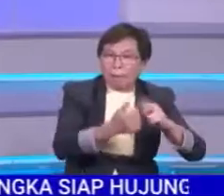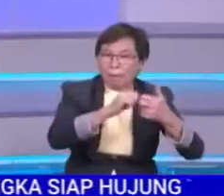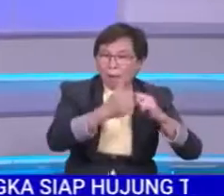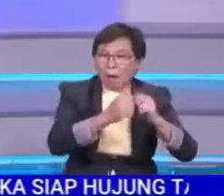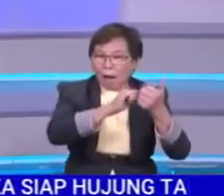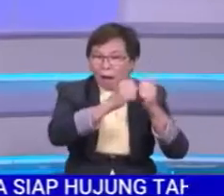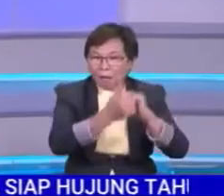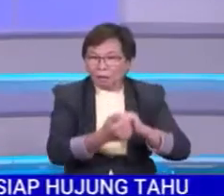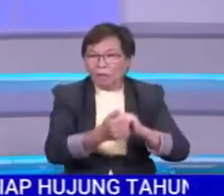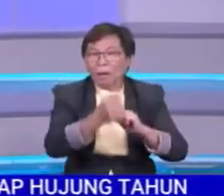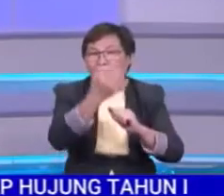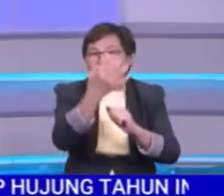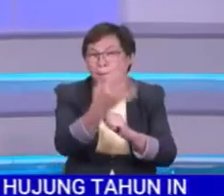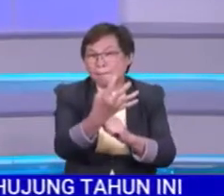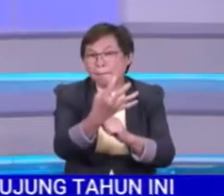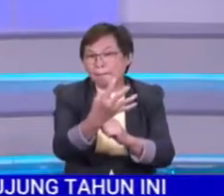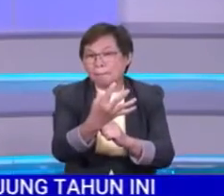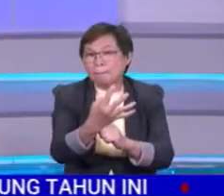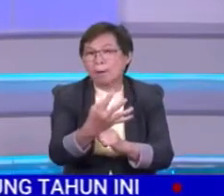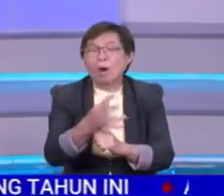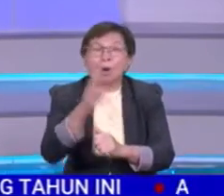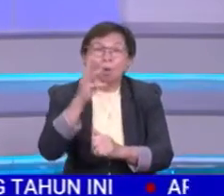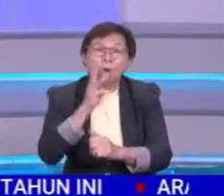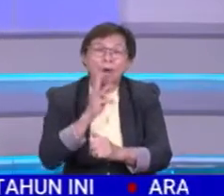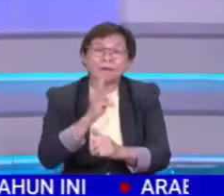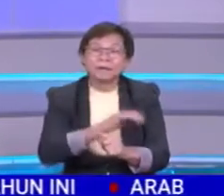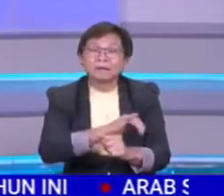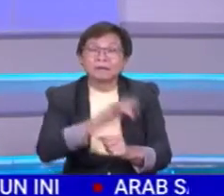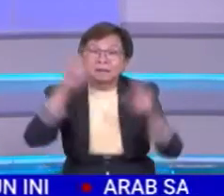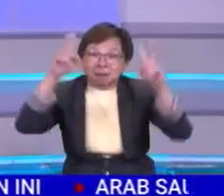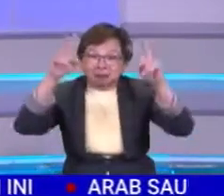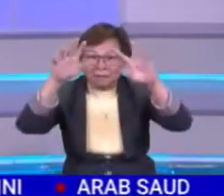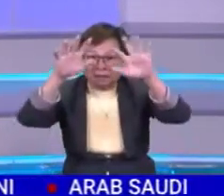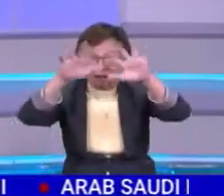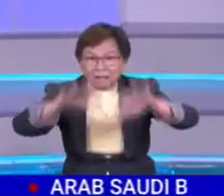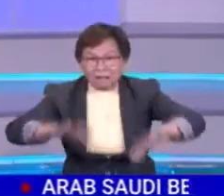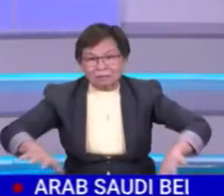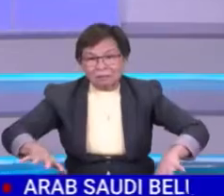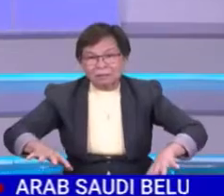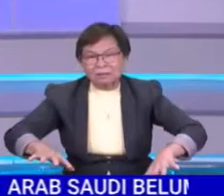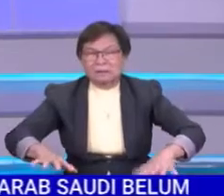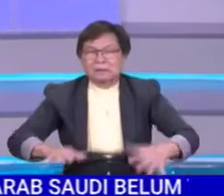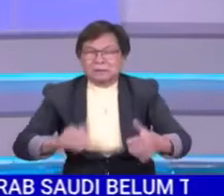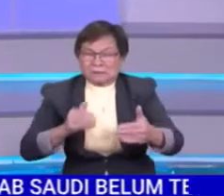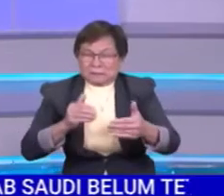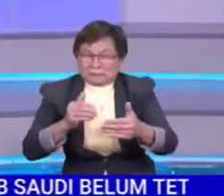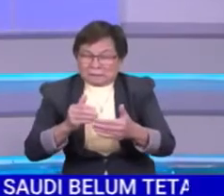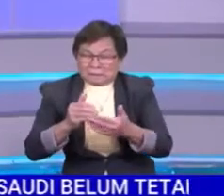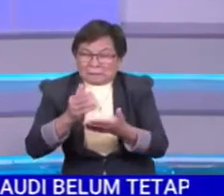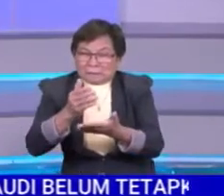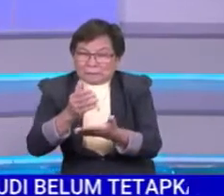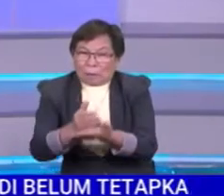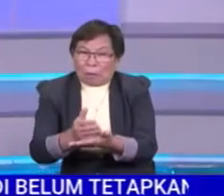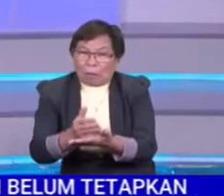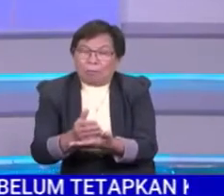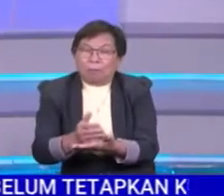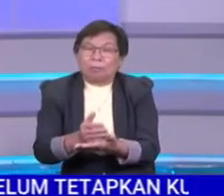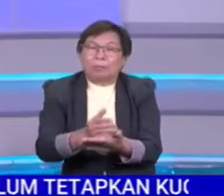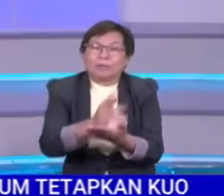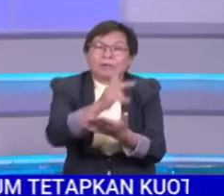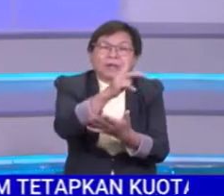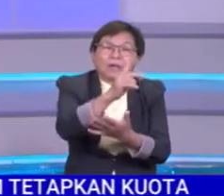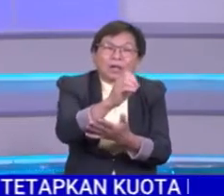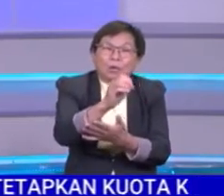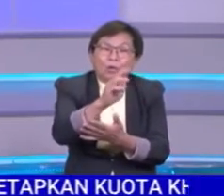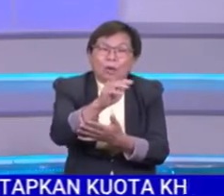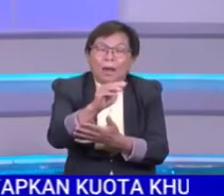kuatan 4 kali 100 meter wanita ke han poul dilihat hampir menemui titik notah presiden kesatuan olahraga Malaysia komom Datuk